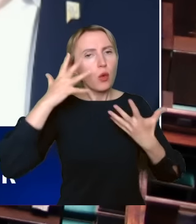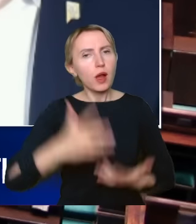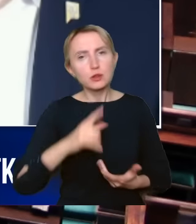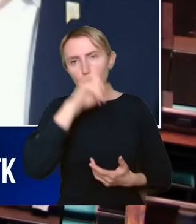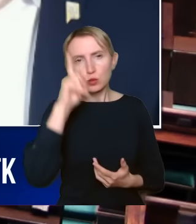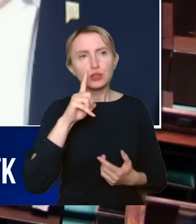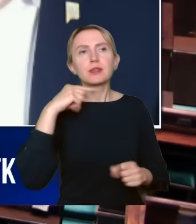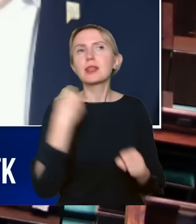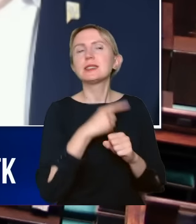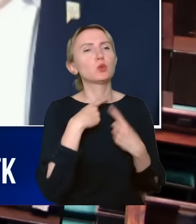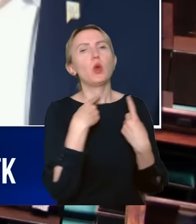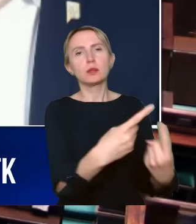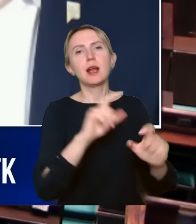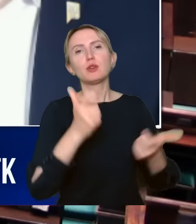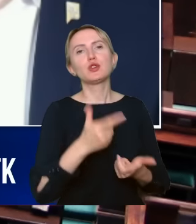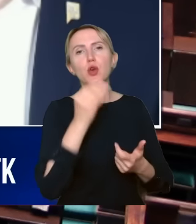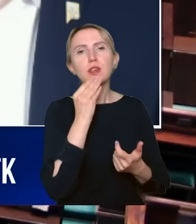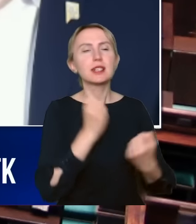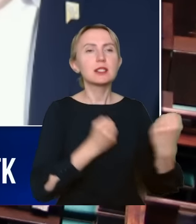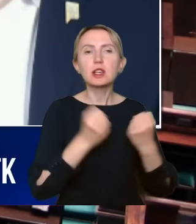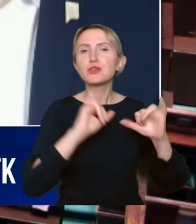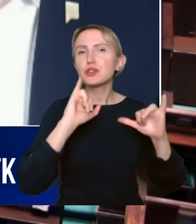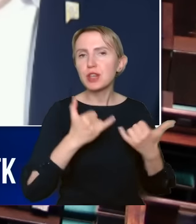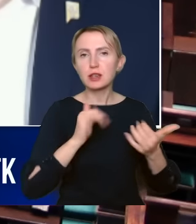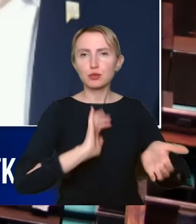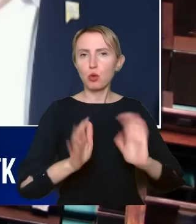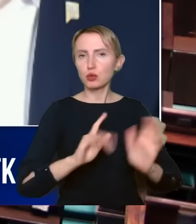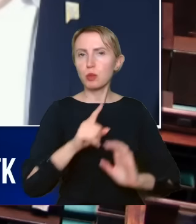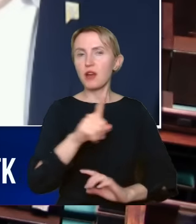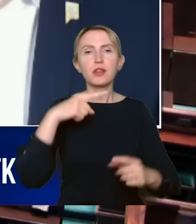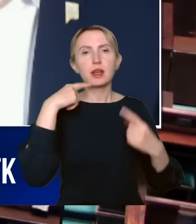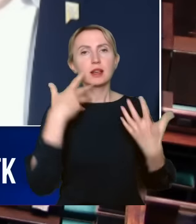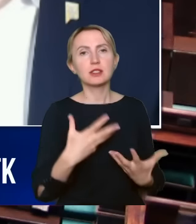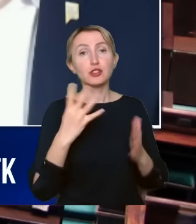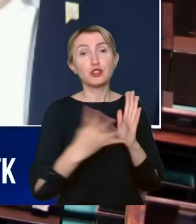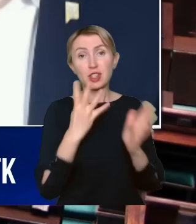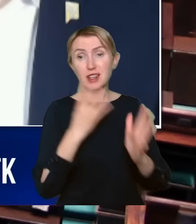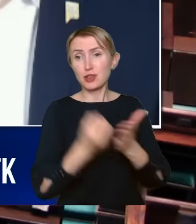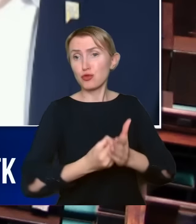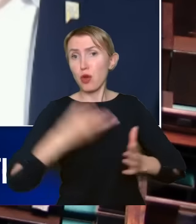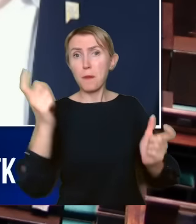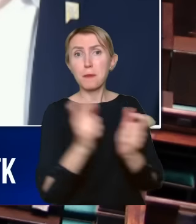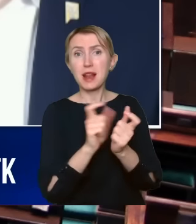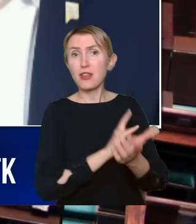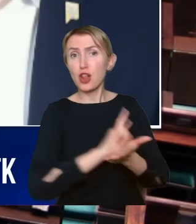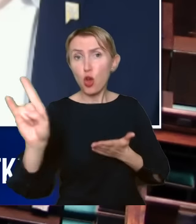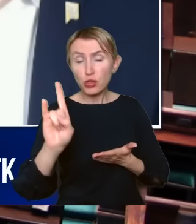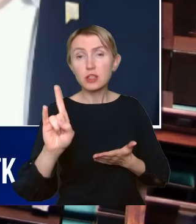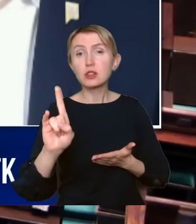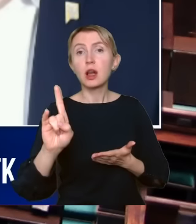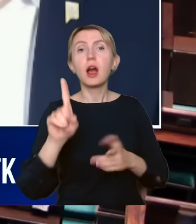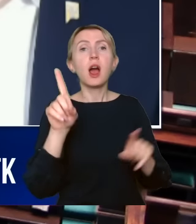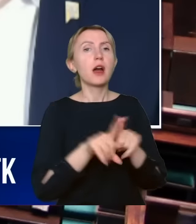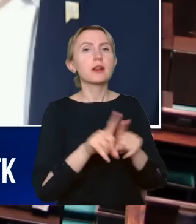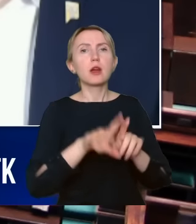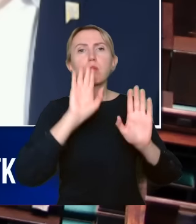jeść, kiedy mają jeść, czym mają jeździć, w jaki sposób mają jeździć. Wy chcecie czterokrotnie droższych biletów lotniczych, co więcej, nawet pozwoleń